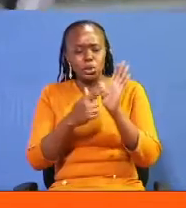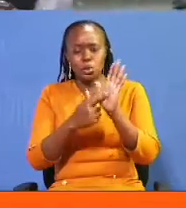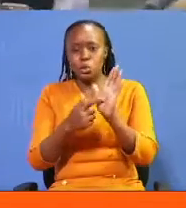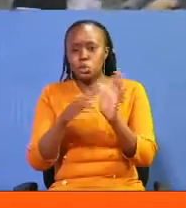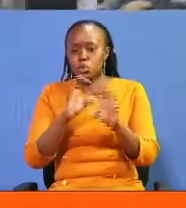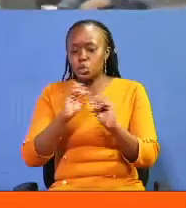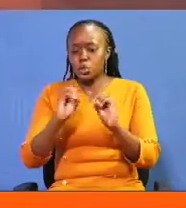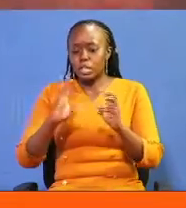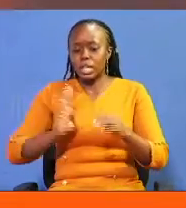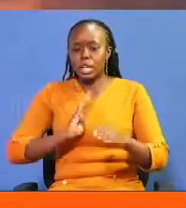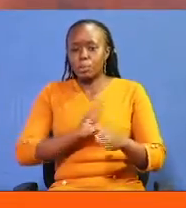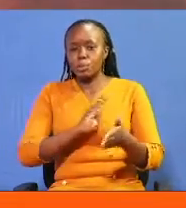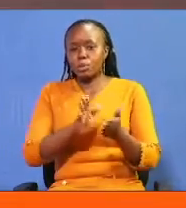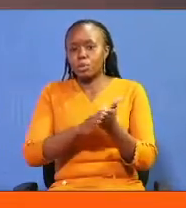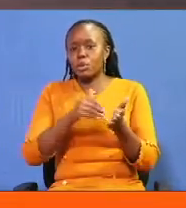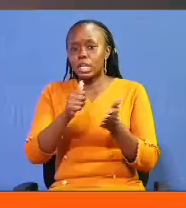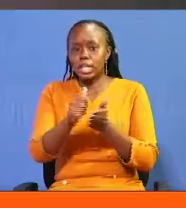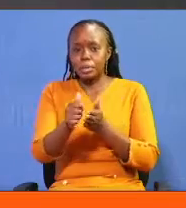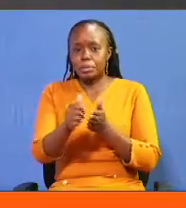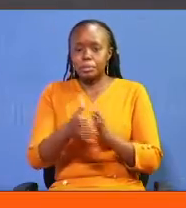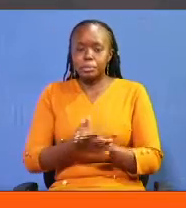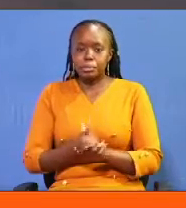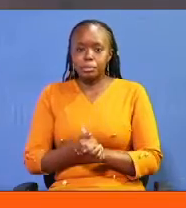kwa biashara zao zitabomolewa.